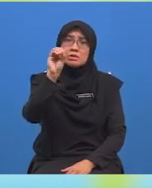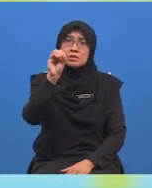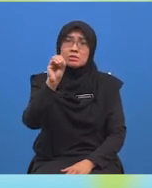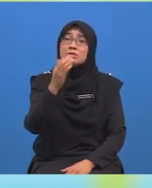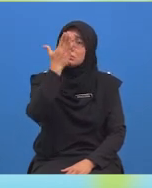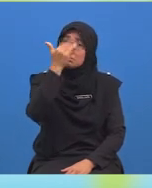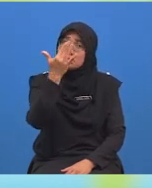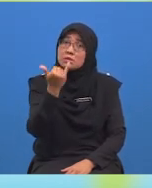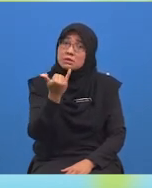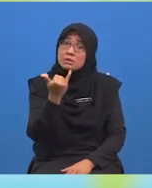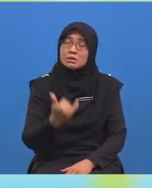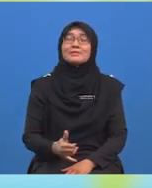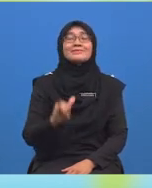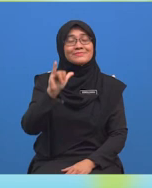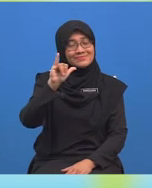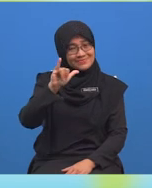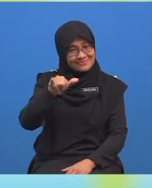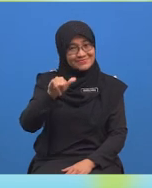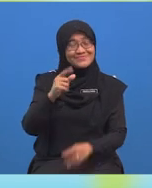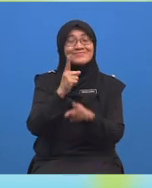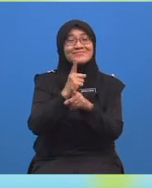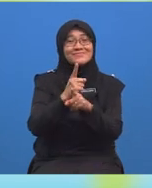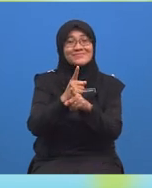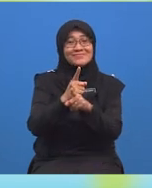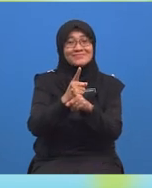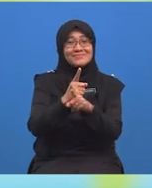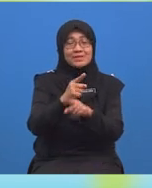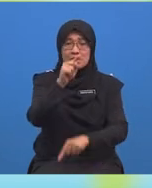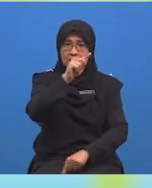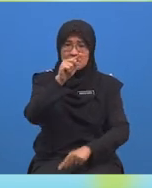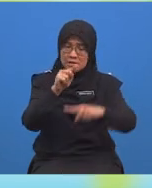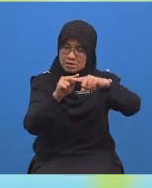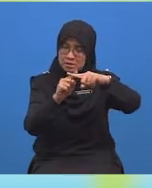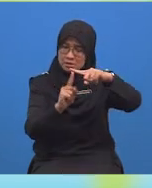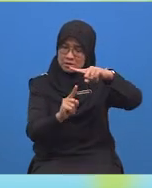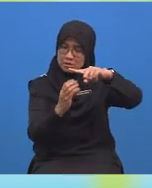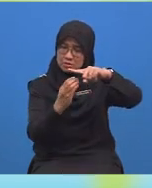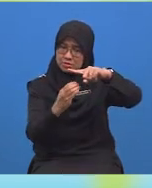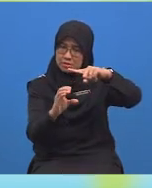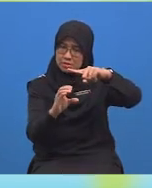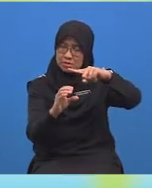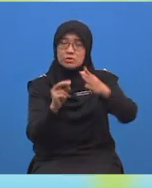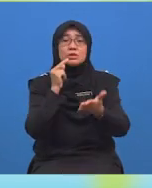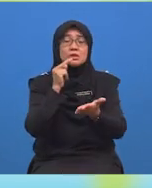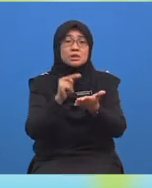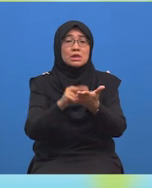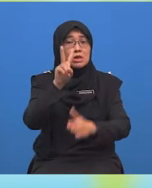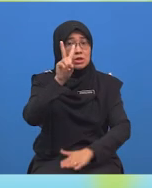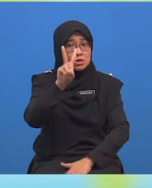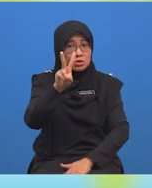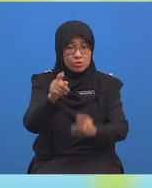murid-murid? Ya, betul. Per 100 adalah nilai dua tempat